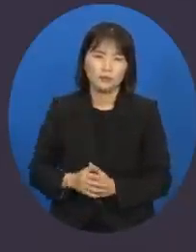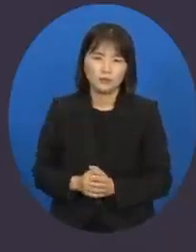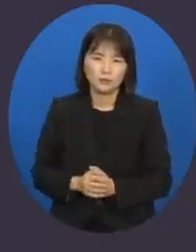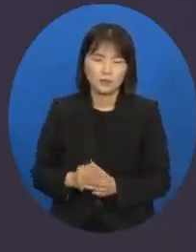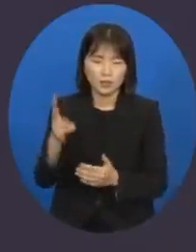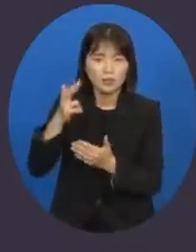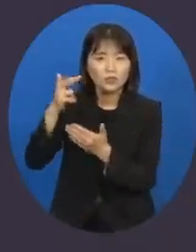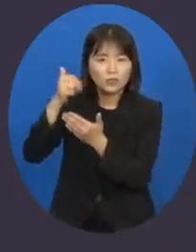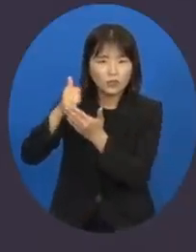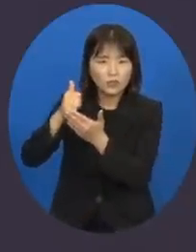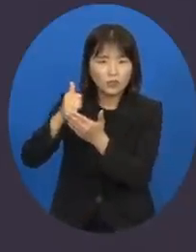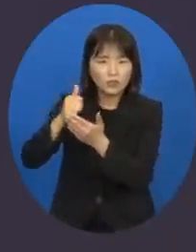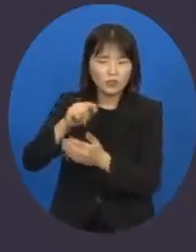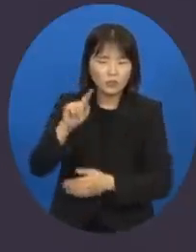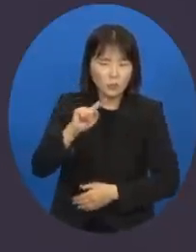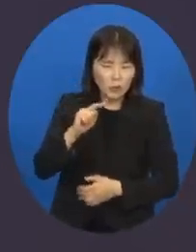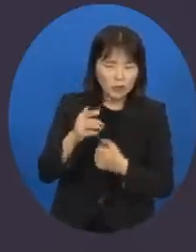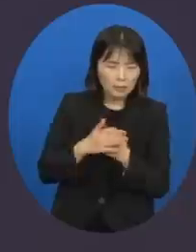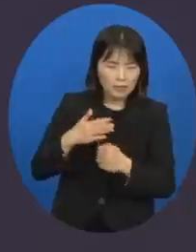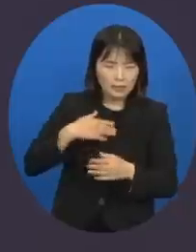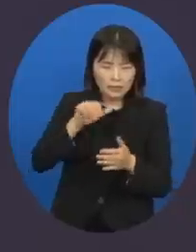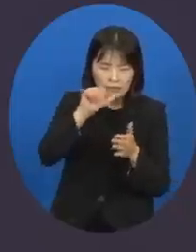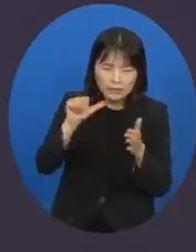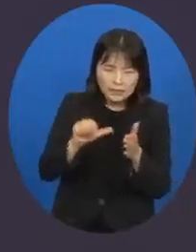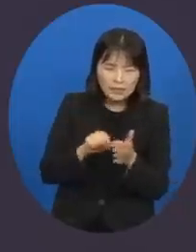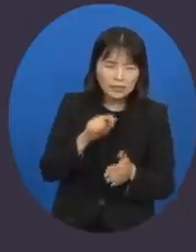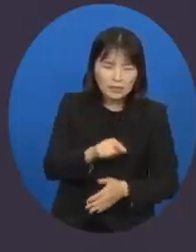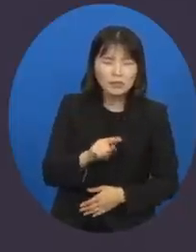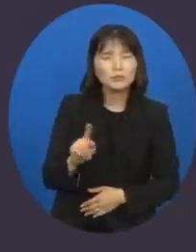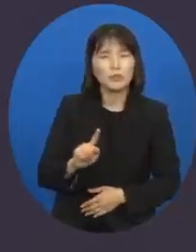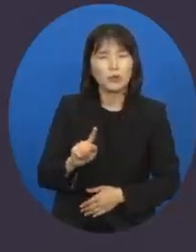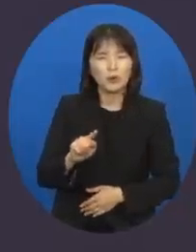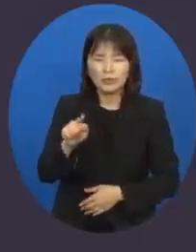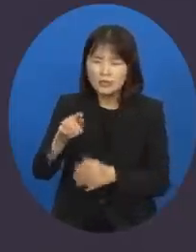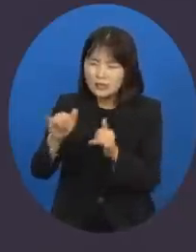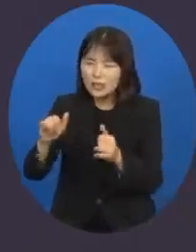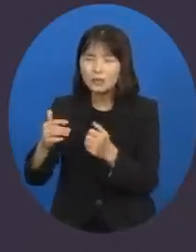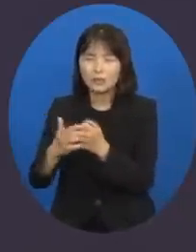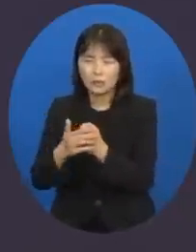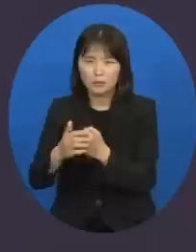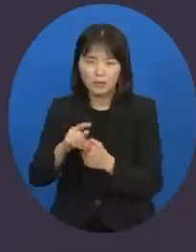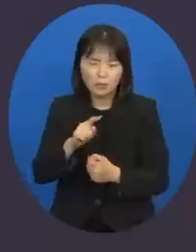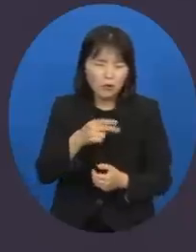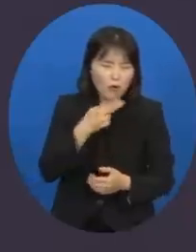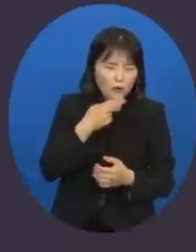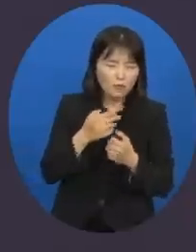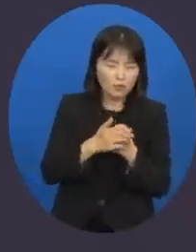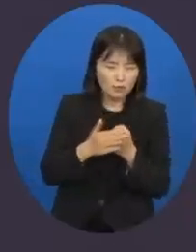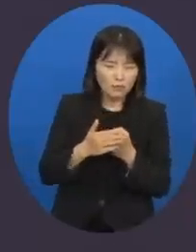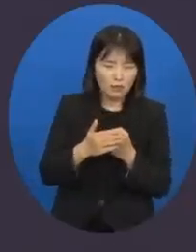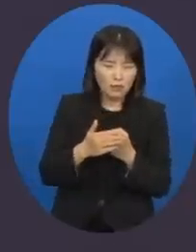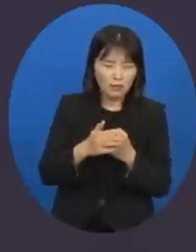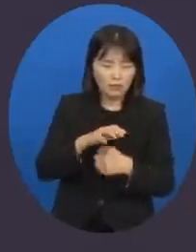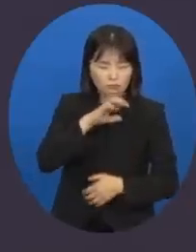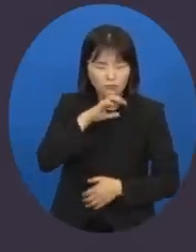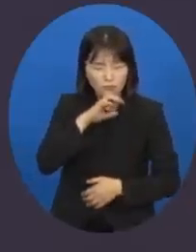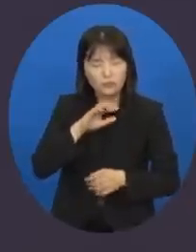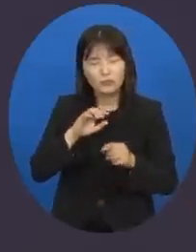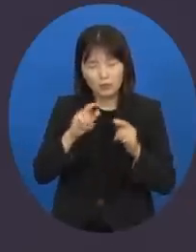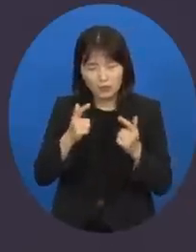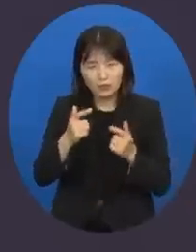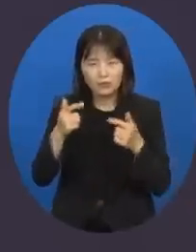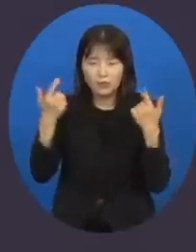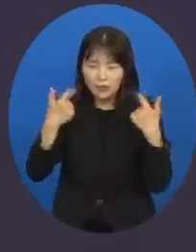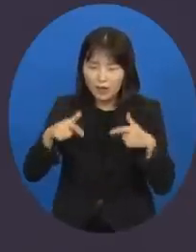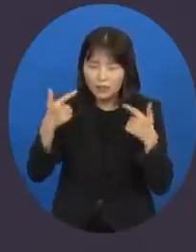주님 뭐 때문에 내 인생이 이렇게 된 거예요? 그 사람 때문에 이렇게 된 거예요? 뭐가 없어서 이렇게 된 거예요? 그것이 아니었어요. 항상